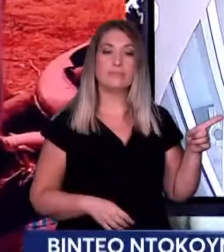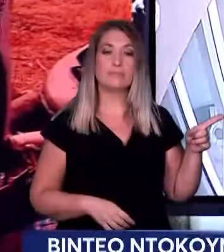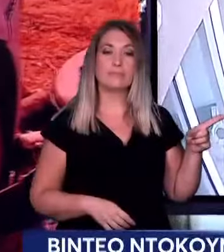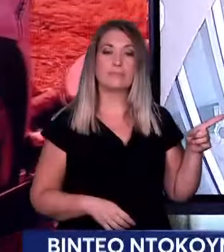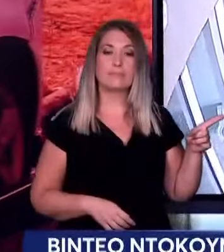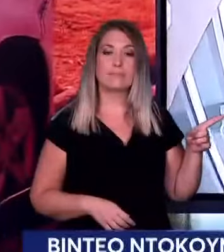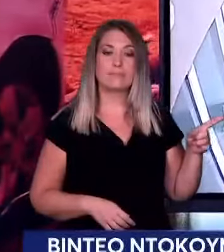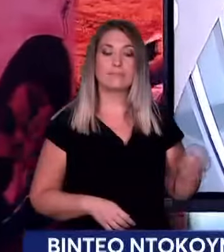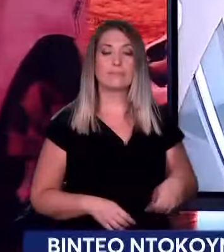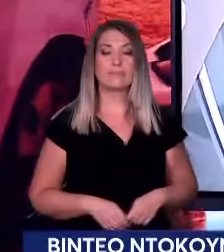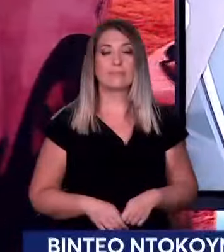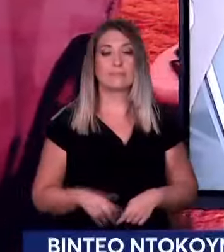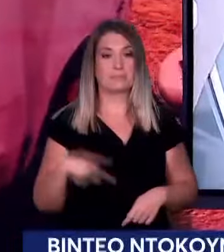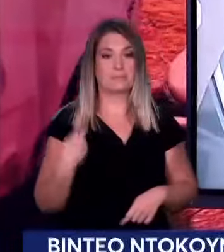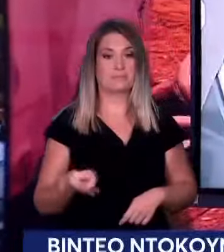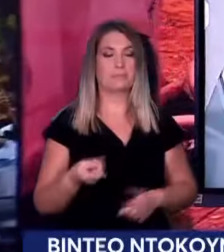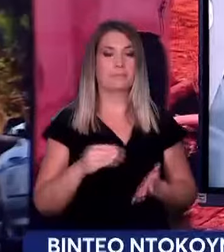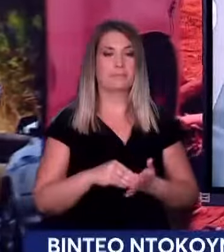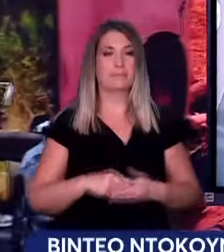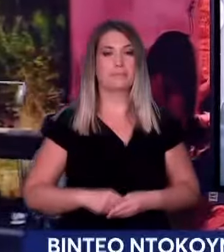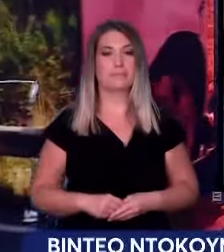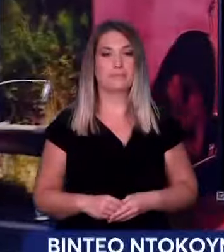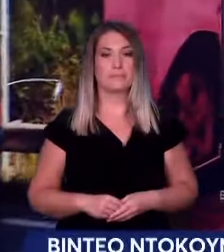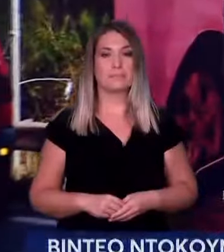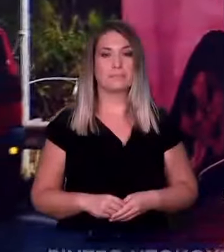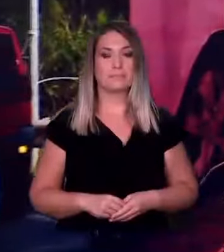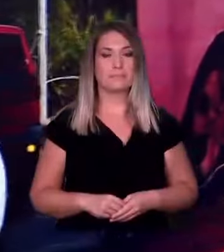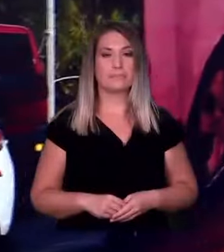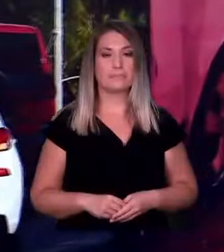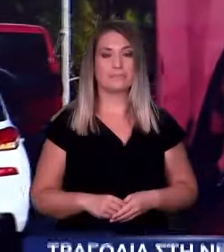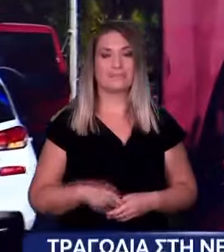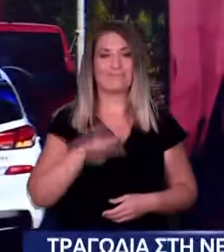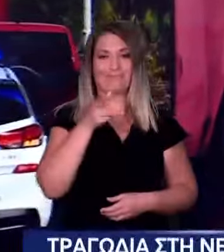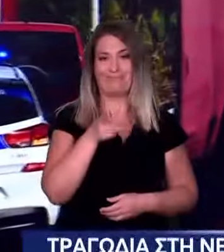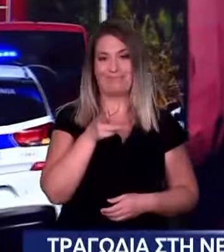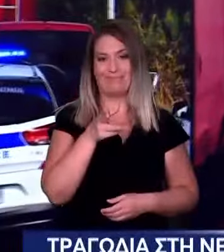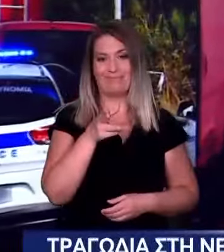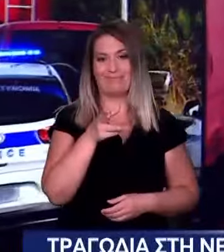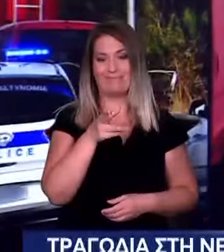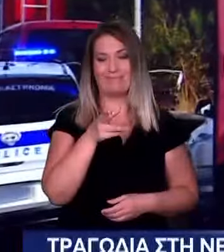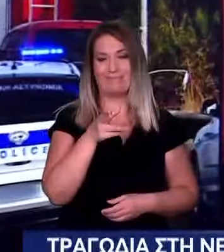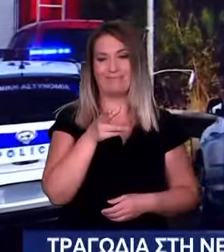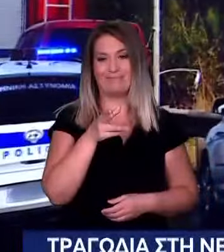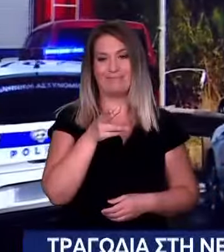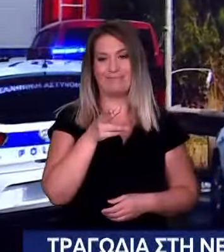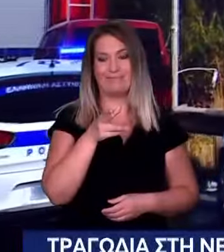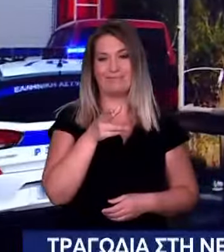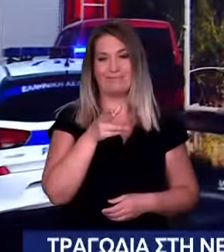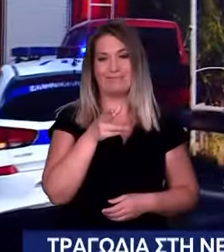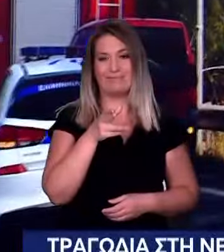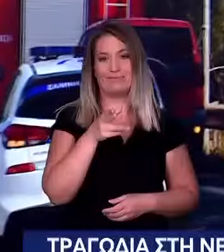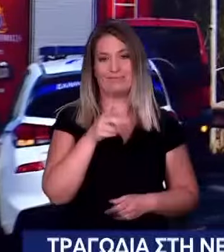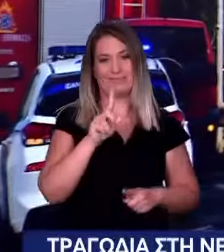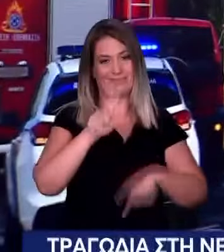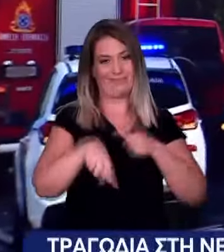Και συνεχίζω. Να δούμε τώρα την άλλη κάμερα, όπου φαίνεται το αυτοκίνητο να περνάει τελείως στο αντίθετο ρεύμα κυκλοφορίας